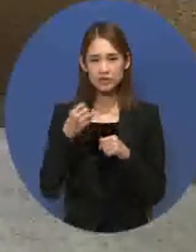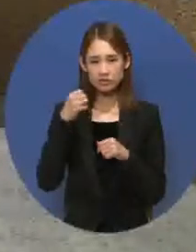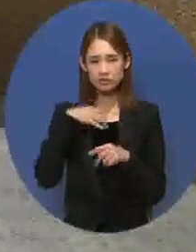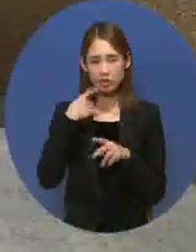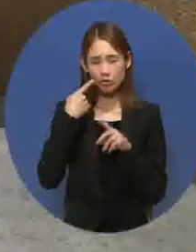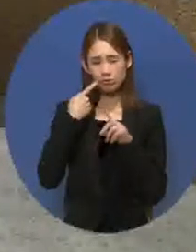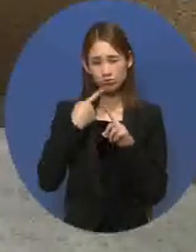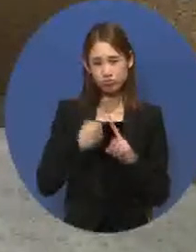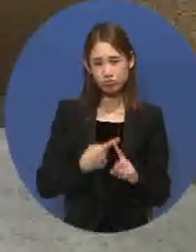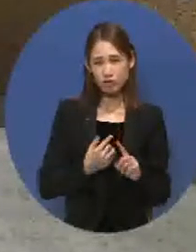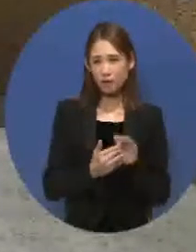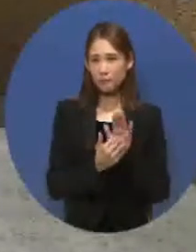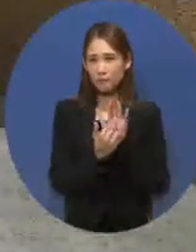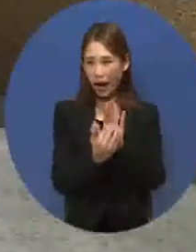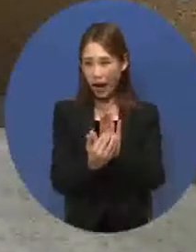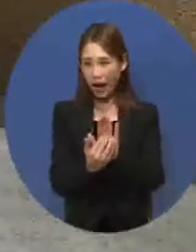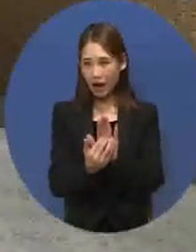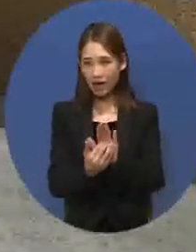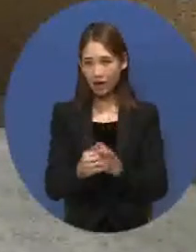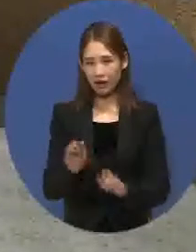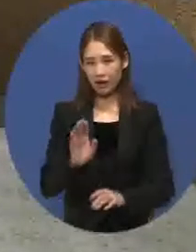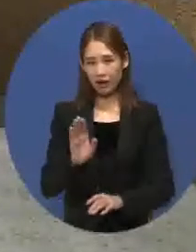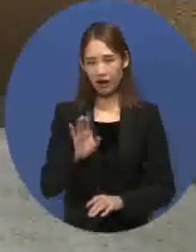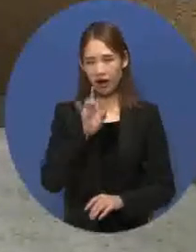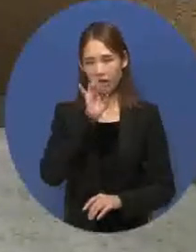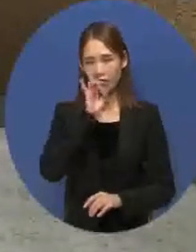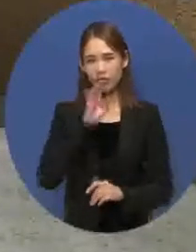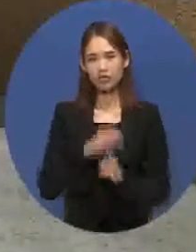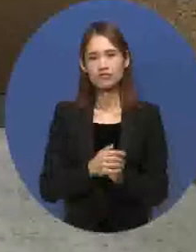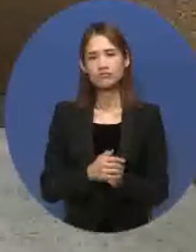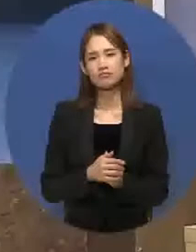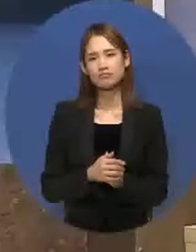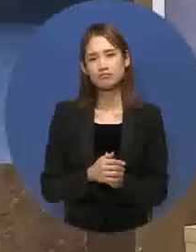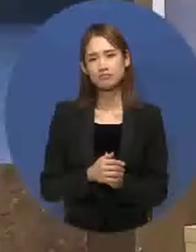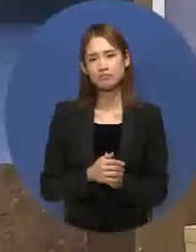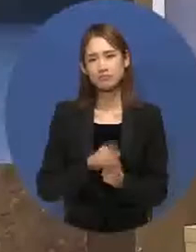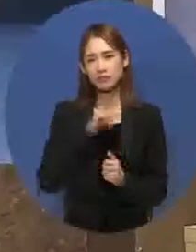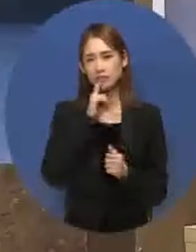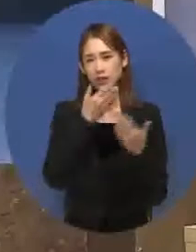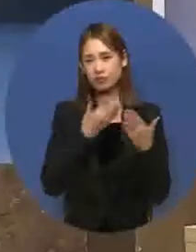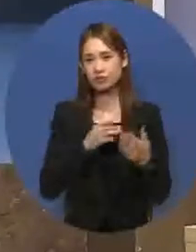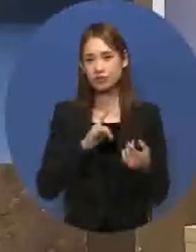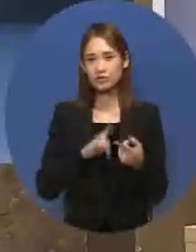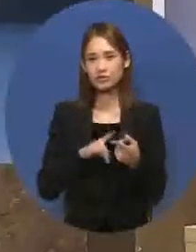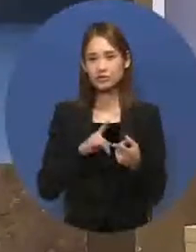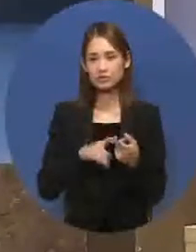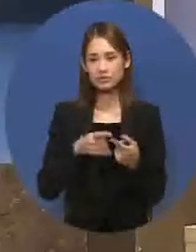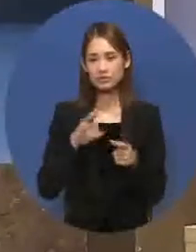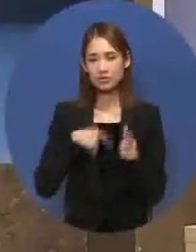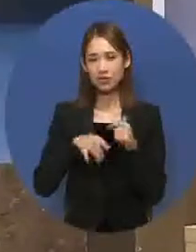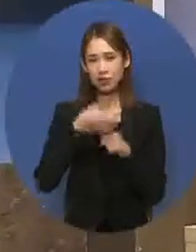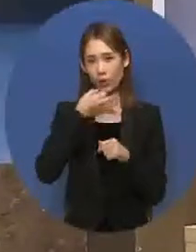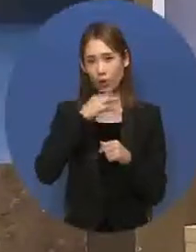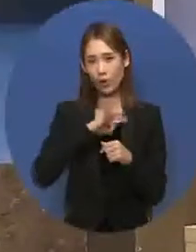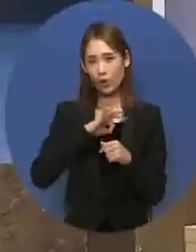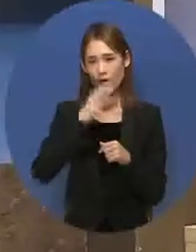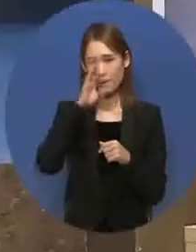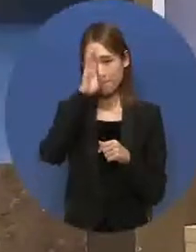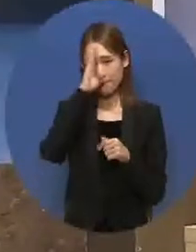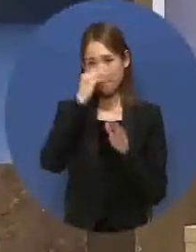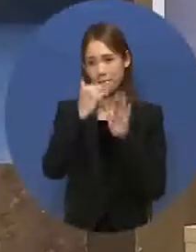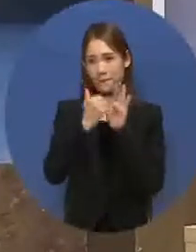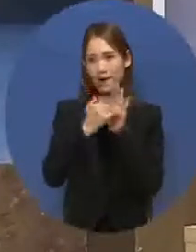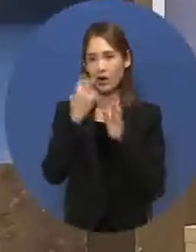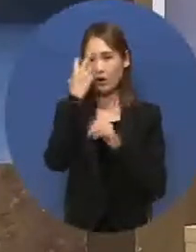그 막는다고 해서 이게 막아지는 것이 아니기 때문에 그렇습니다. 말씀하신 것처럼 예, 예. 뭔가 보다 효율적인 그런 방역